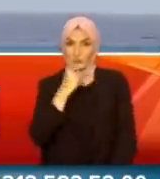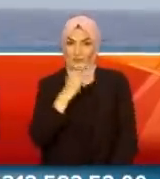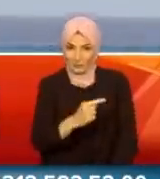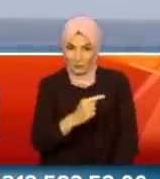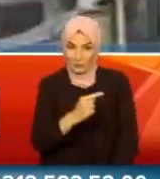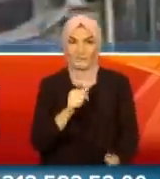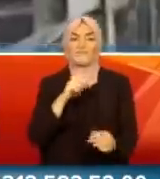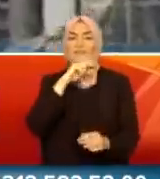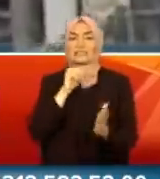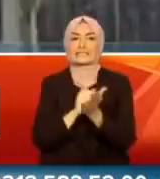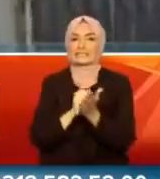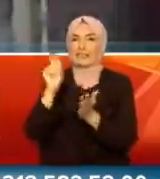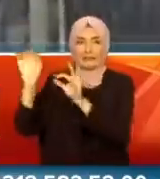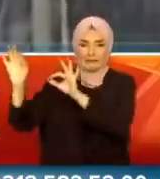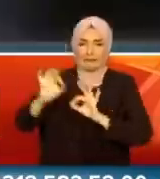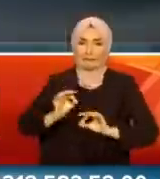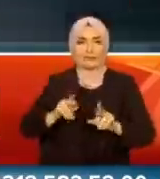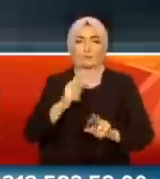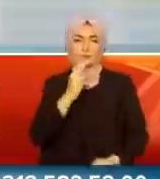ağzıyla konuşuyor.